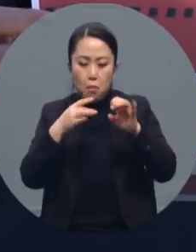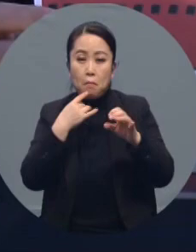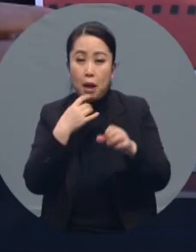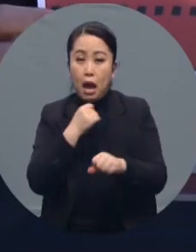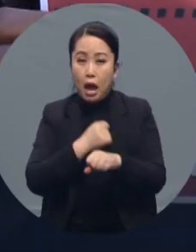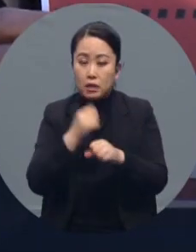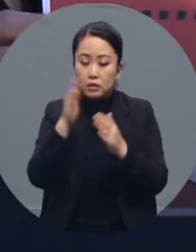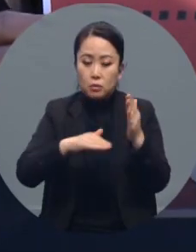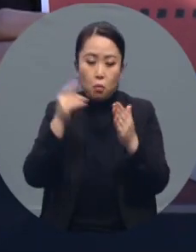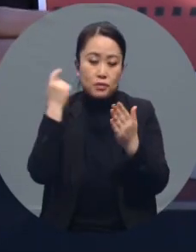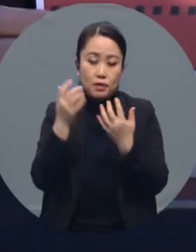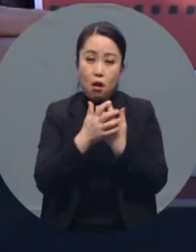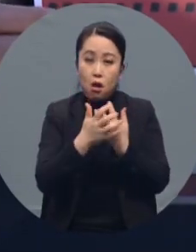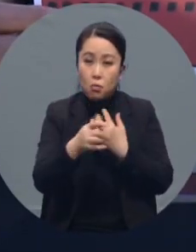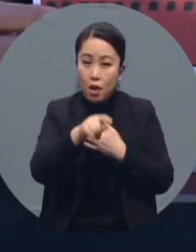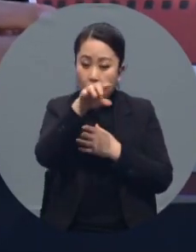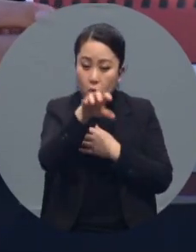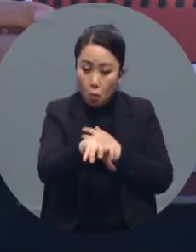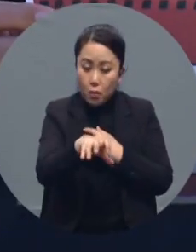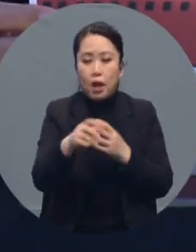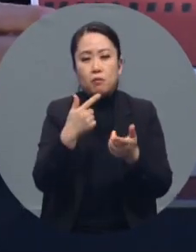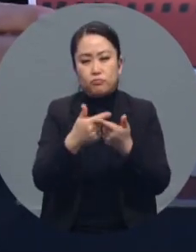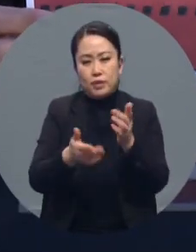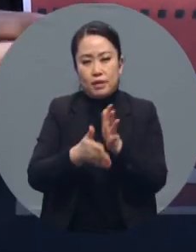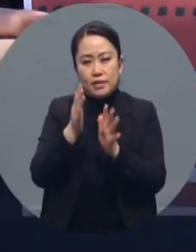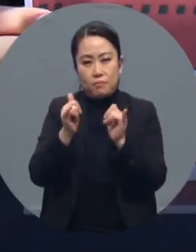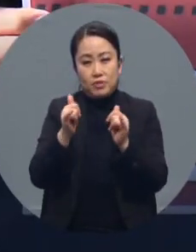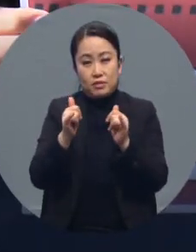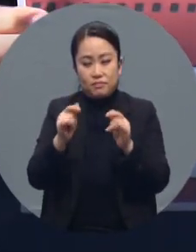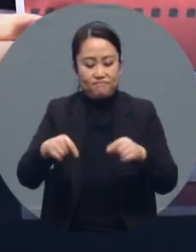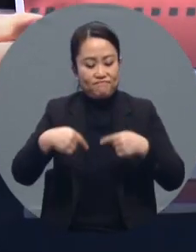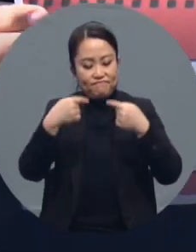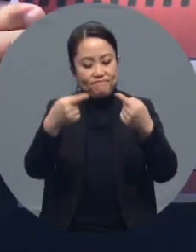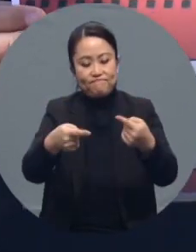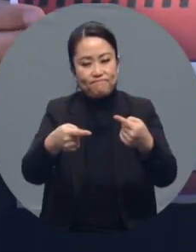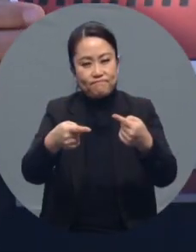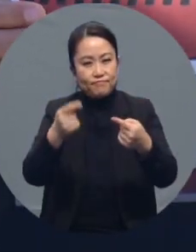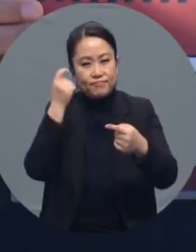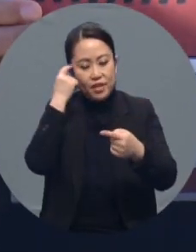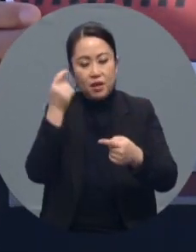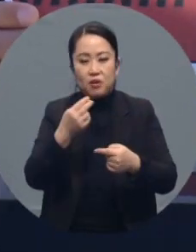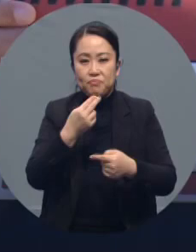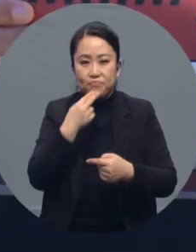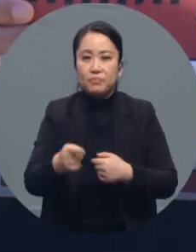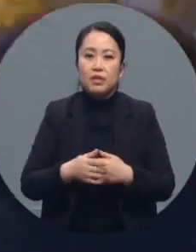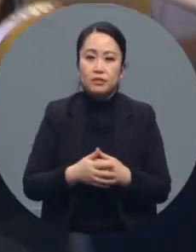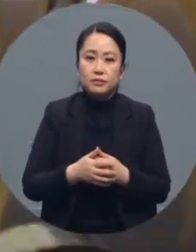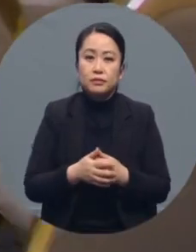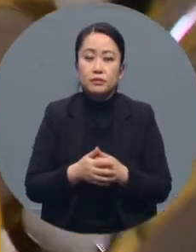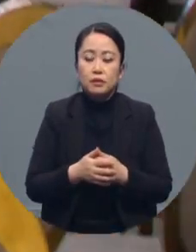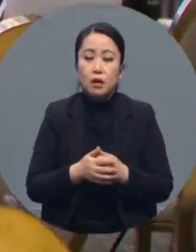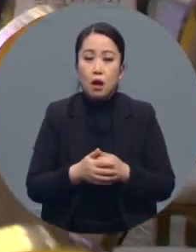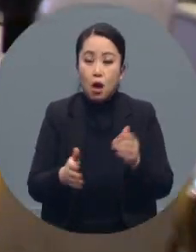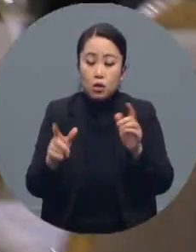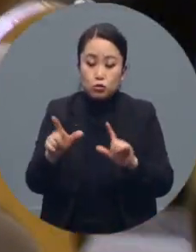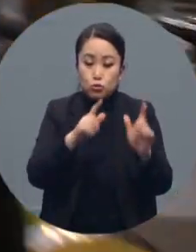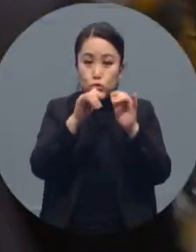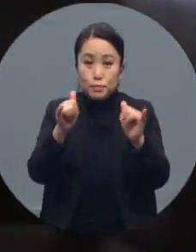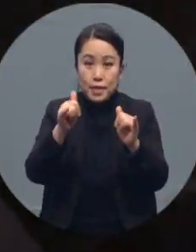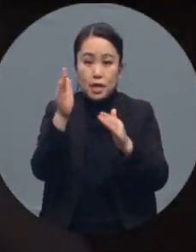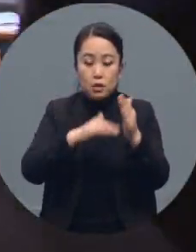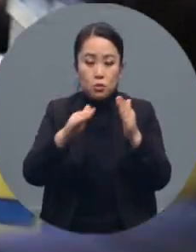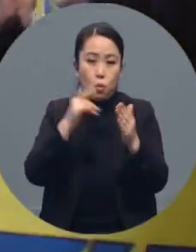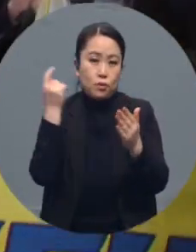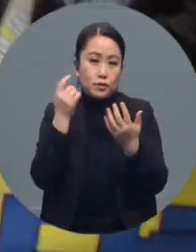공청회장에 우리 부산 지역의 시민들은 들러리를 설 의향이 없습니다. 주민 공청회